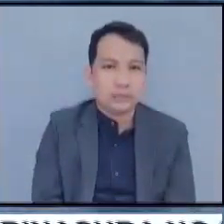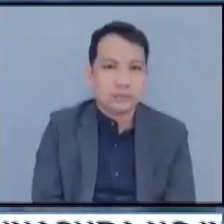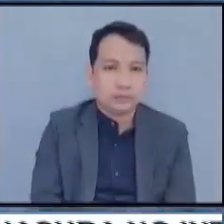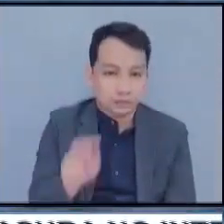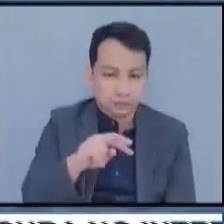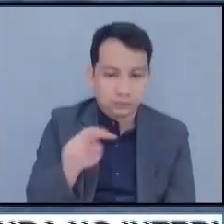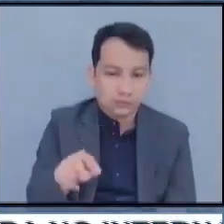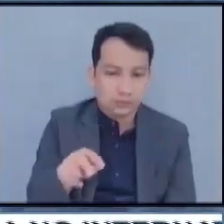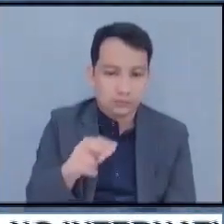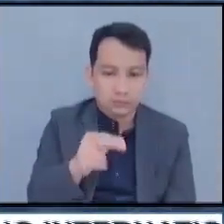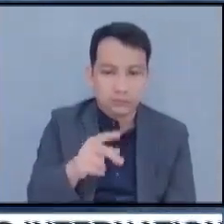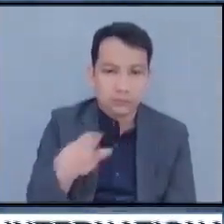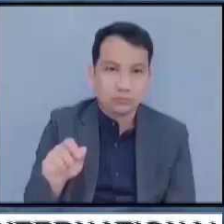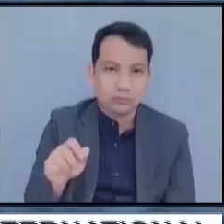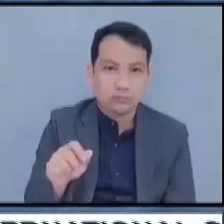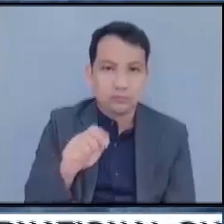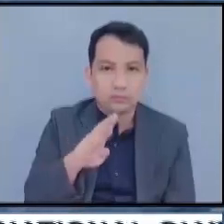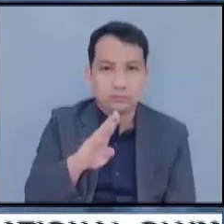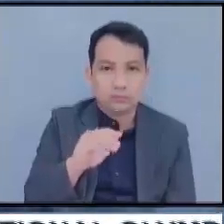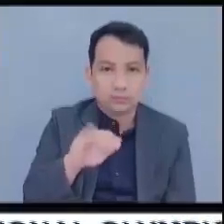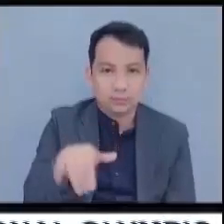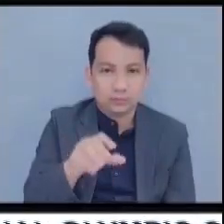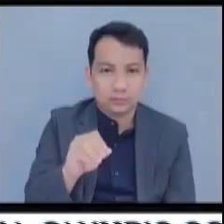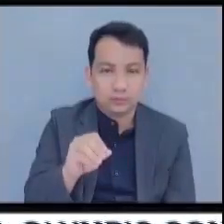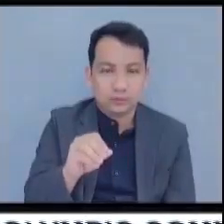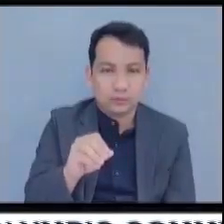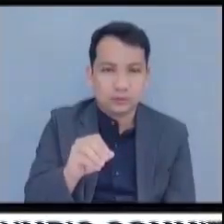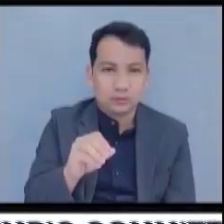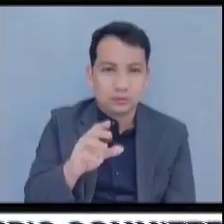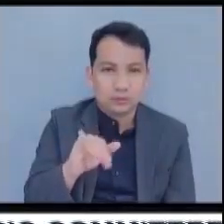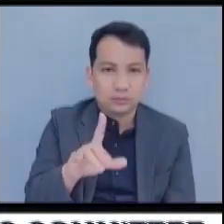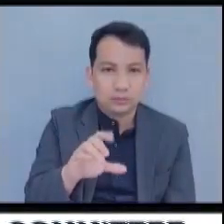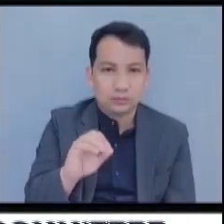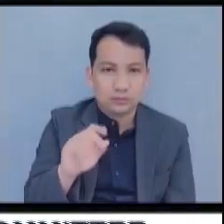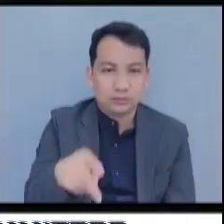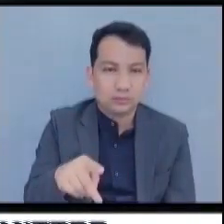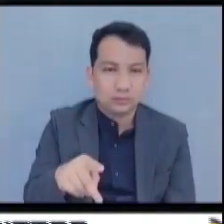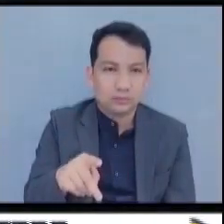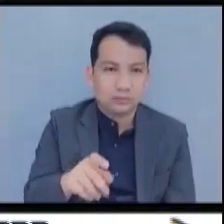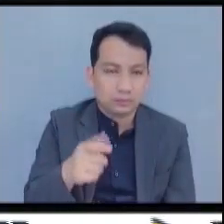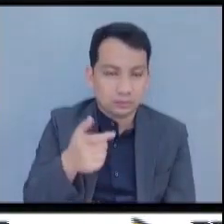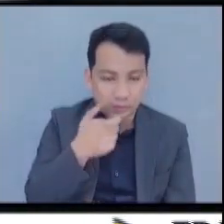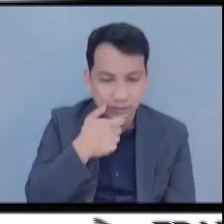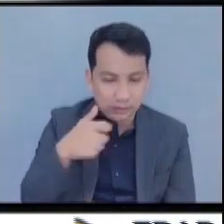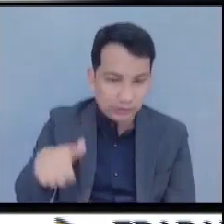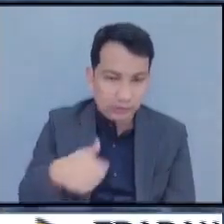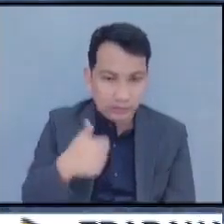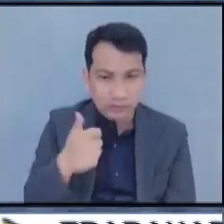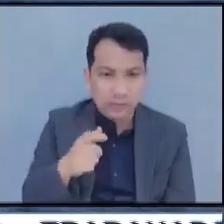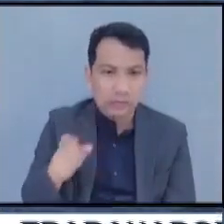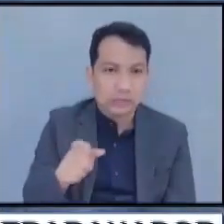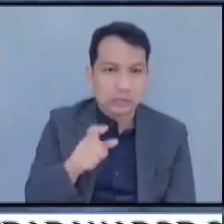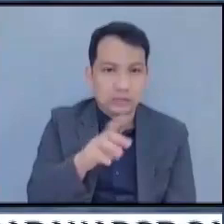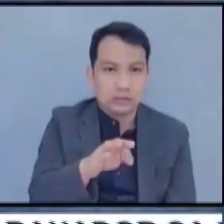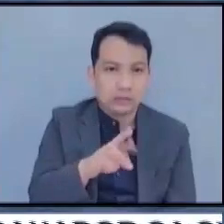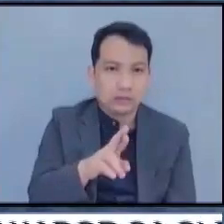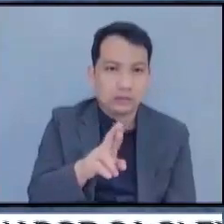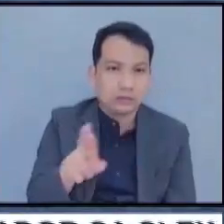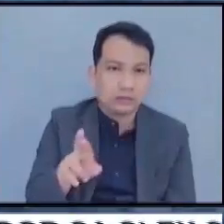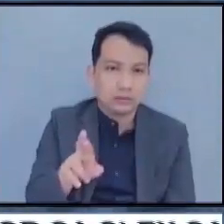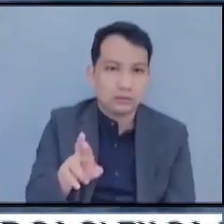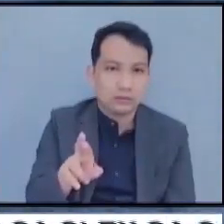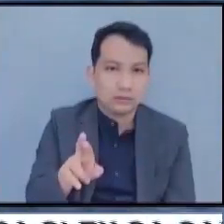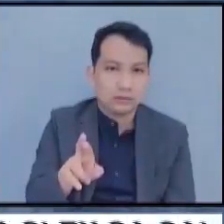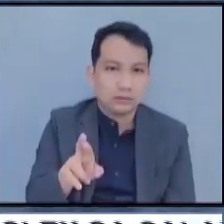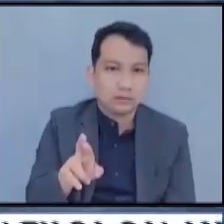naman mula sa Bajo de Masinloc bandang alas 7 ng umaga, nakatanggap muli ng radio challenge ang barko ng BIFAR. Sa pagkakataong ito,